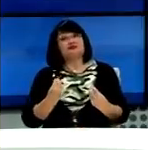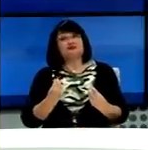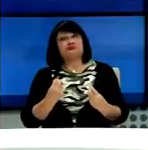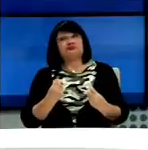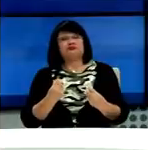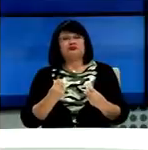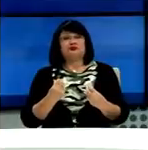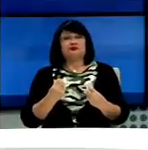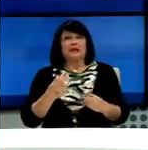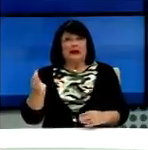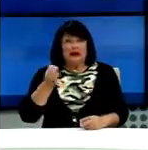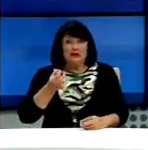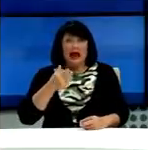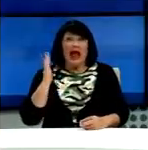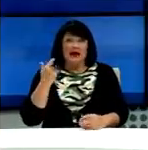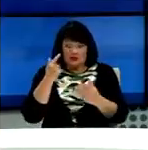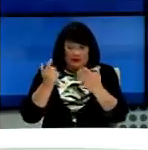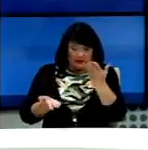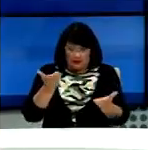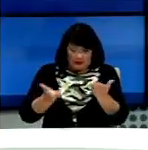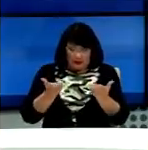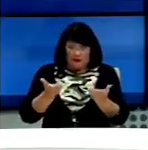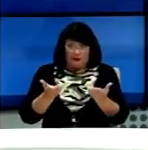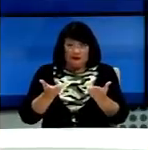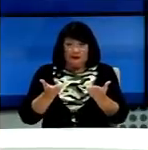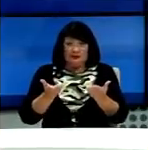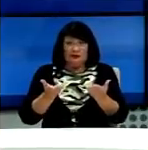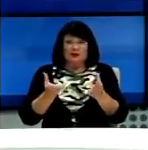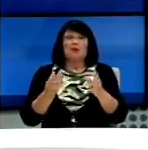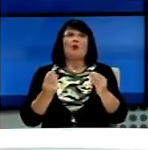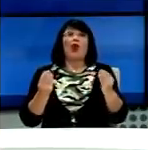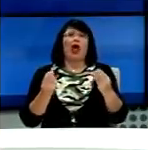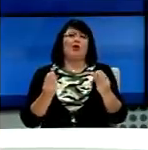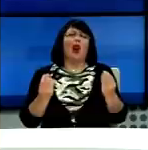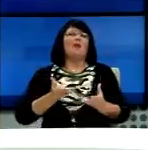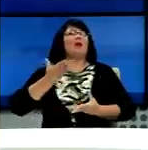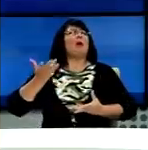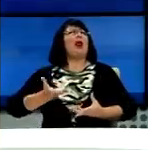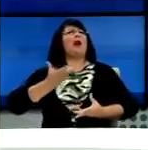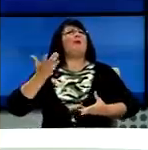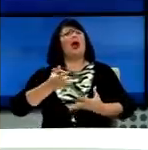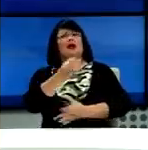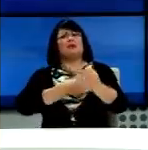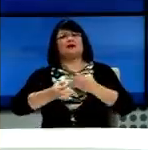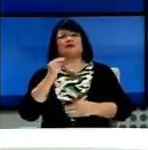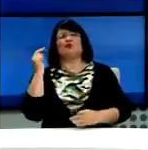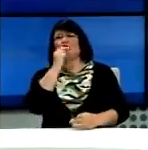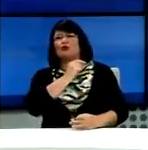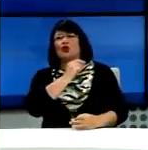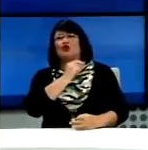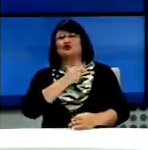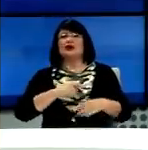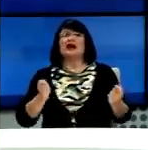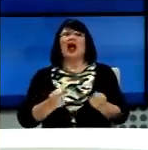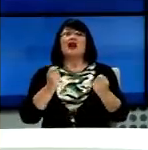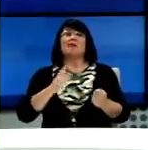Ότι αν συγκρίνουμε, γιατί έχετε πει πολλά μεγάλα λόγια, και πάλι εδώ είπατε, κάναμε τόσα όσα δεν γίνανε